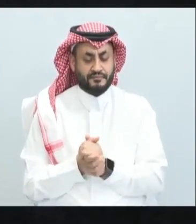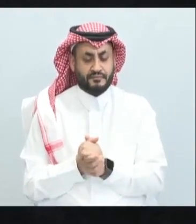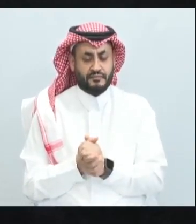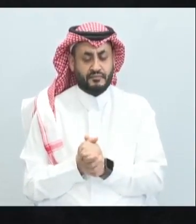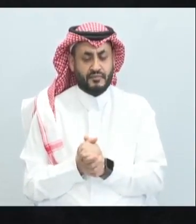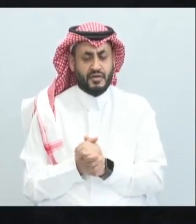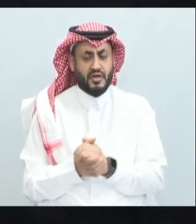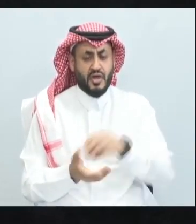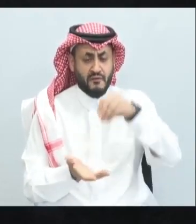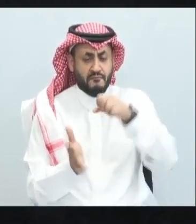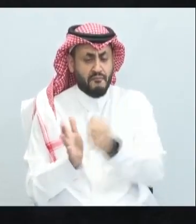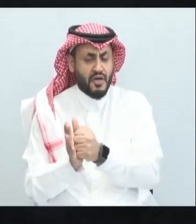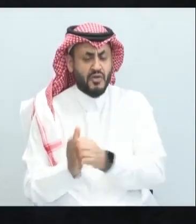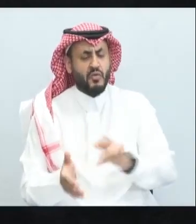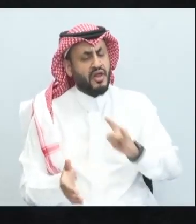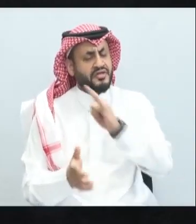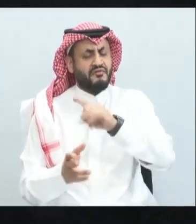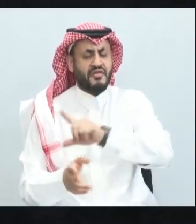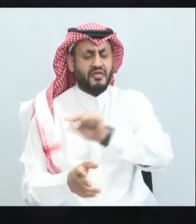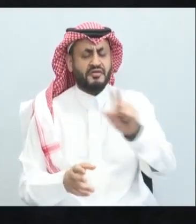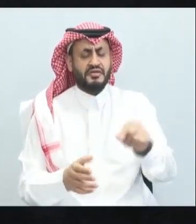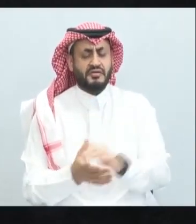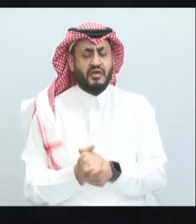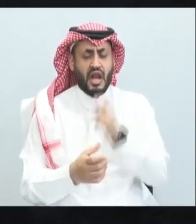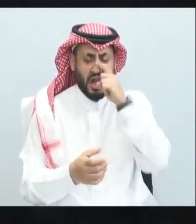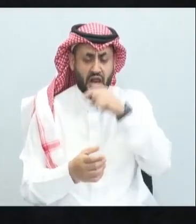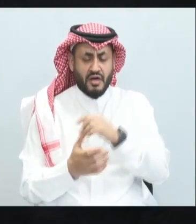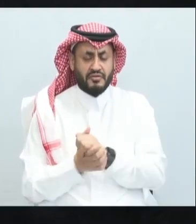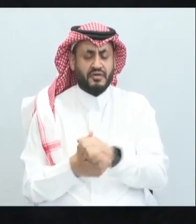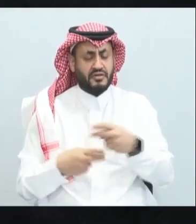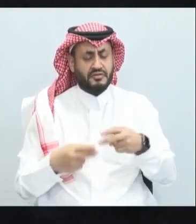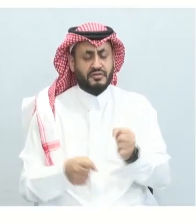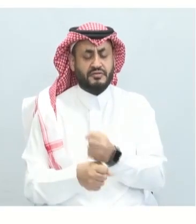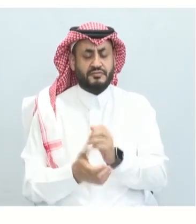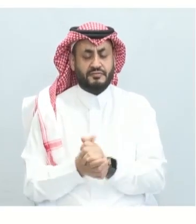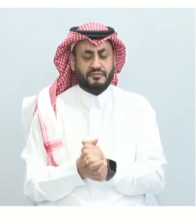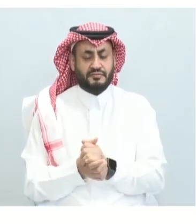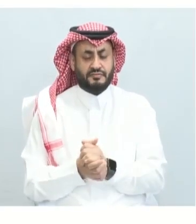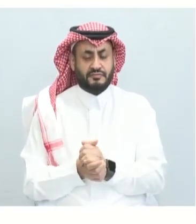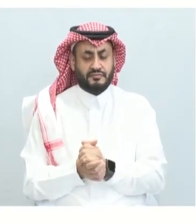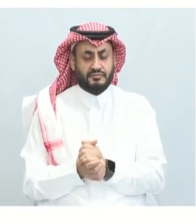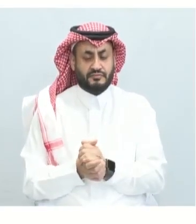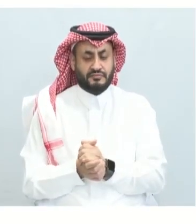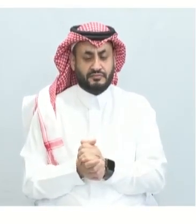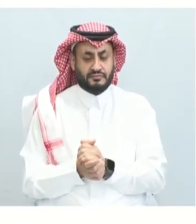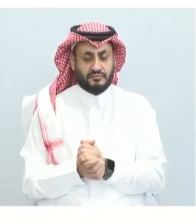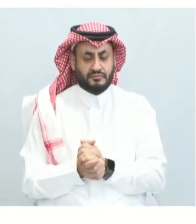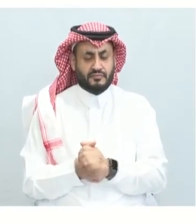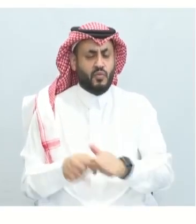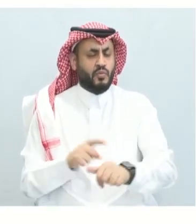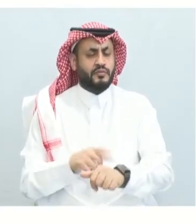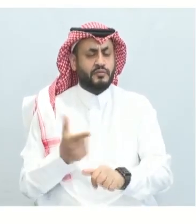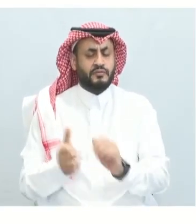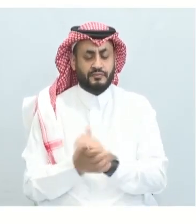في سفر ولا في حظر لا في سفر ولا في حظر وهذه الصلاه وقتها ماذا